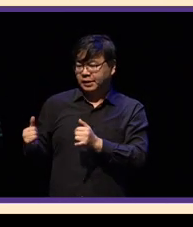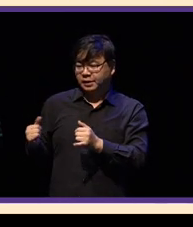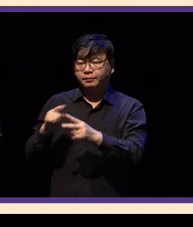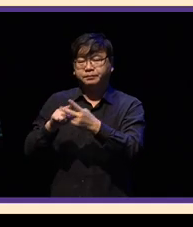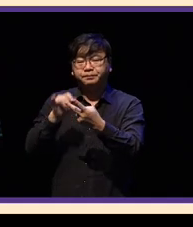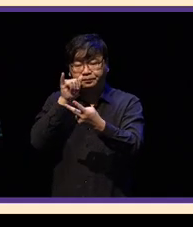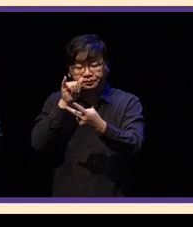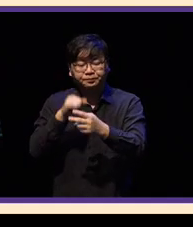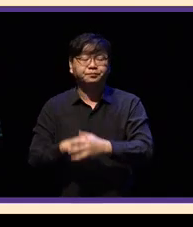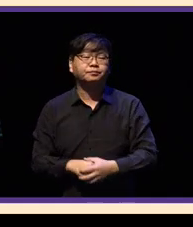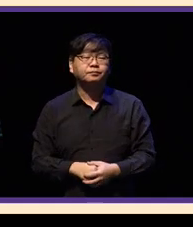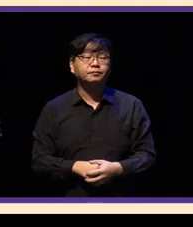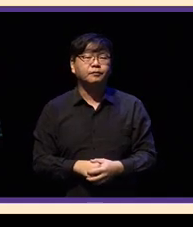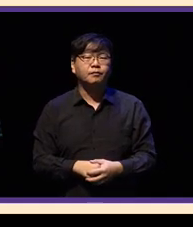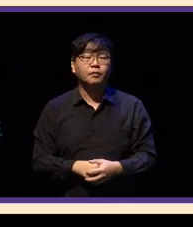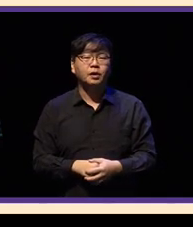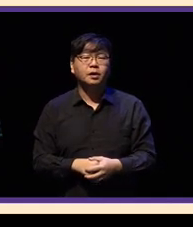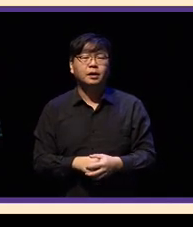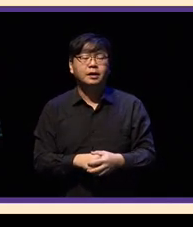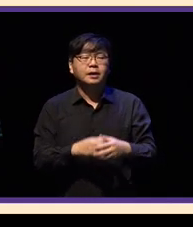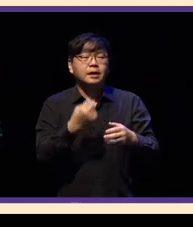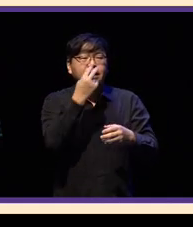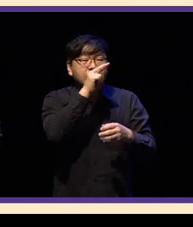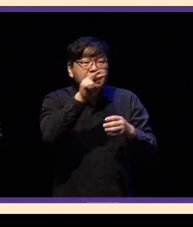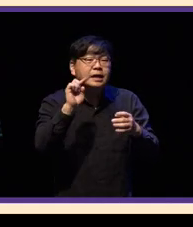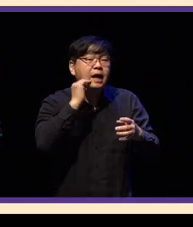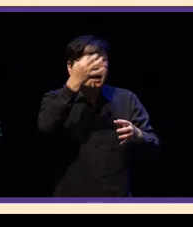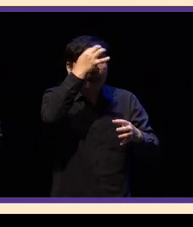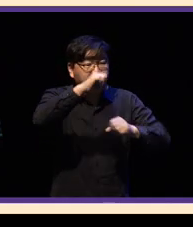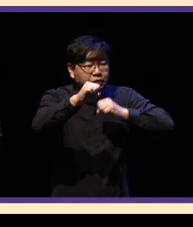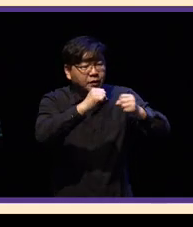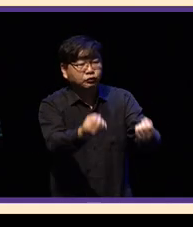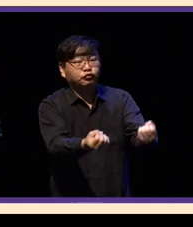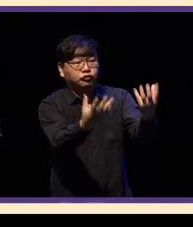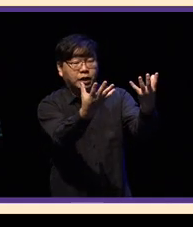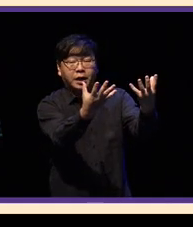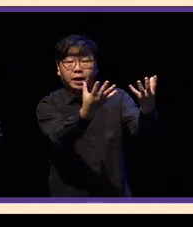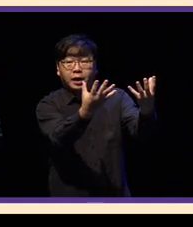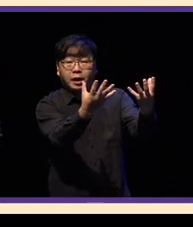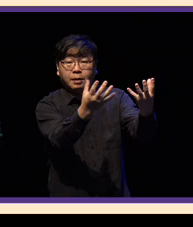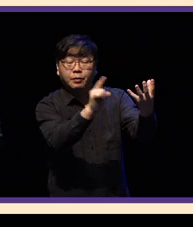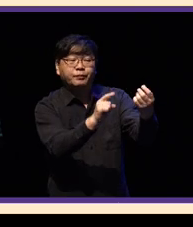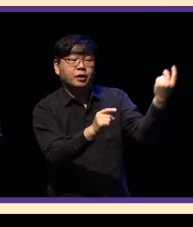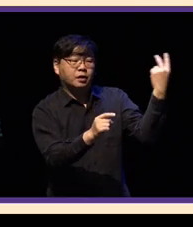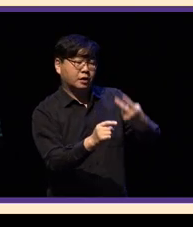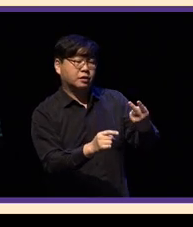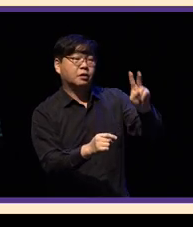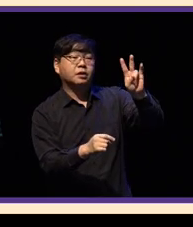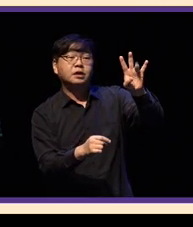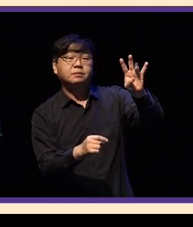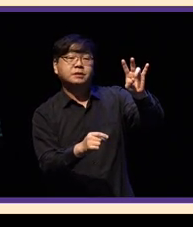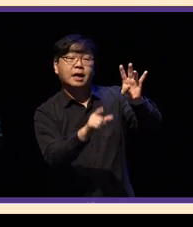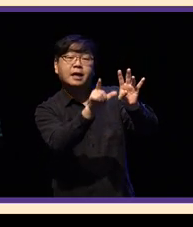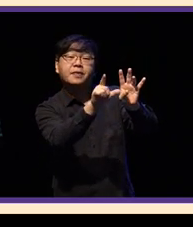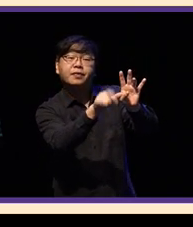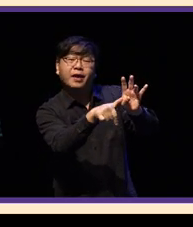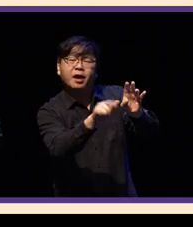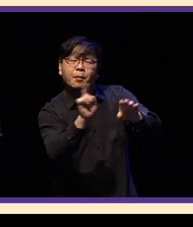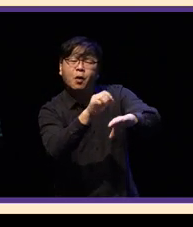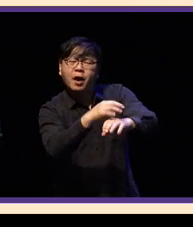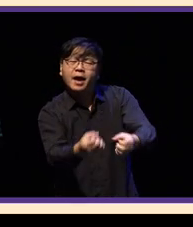담아봤고요. 창작산실은 그동안 말씀드린 것처럼 2024년도에 프로젝트를